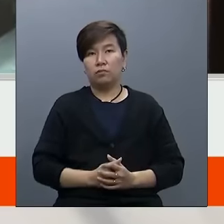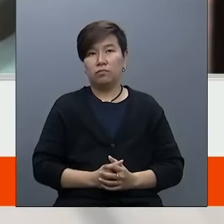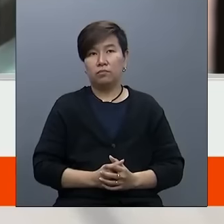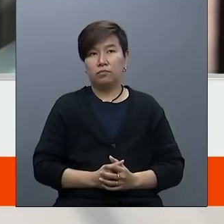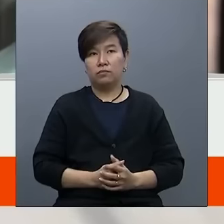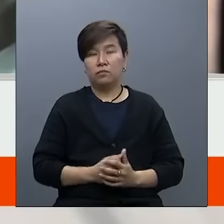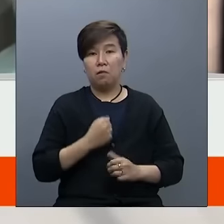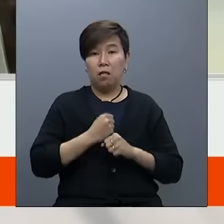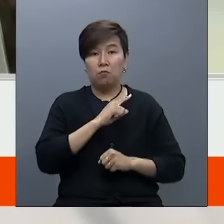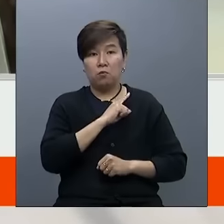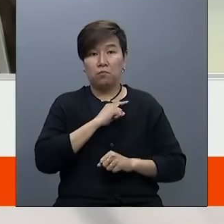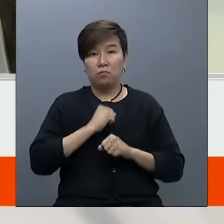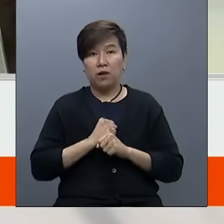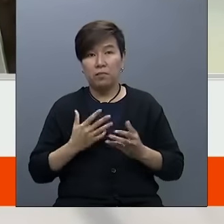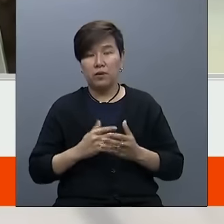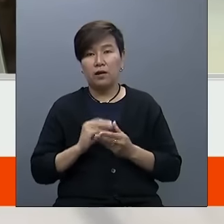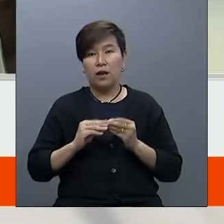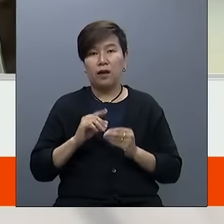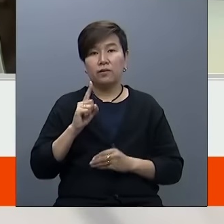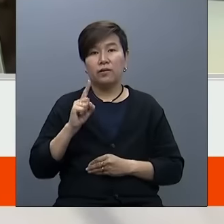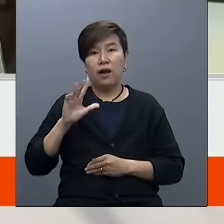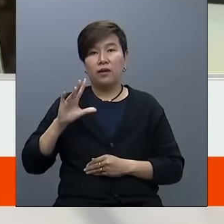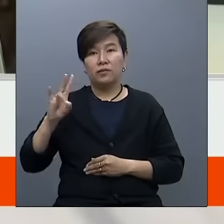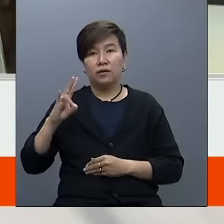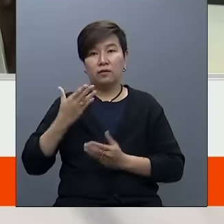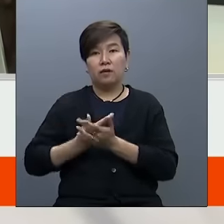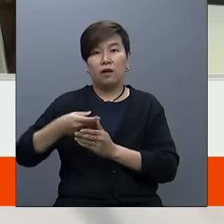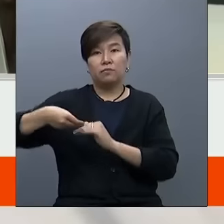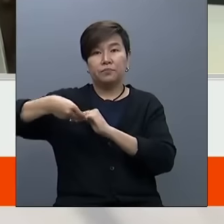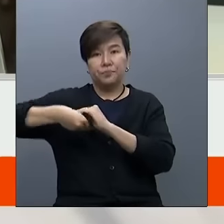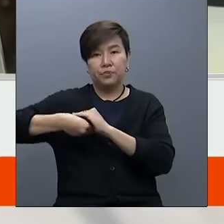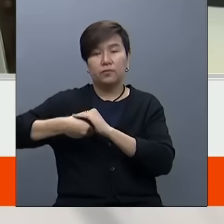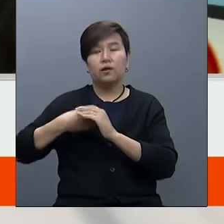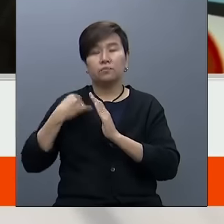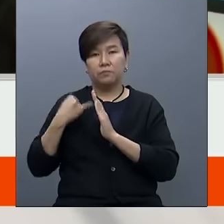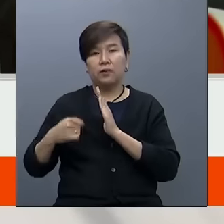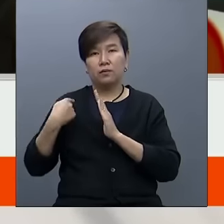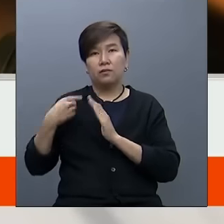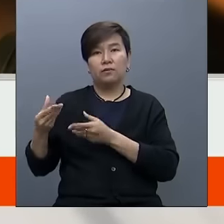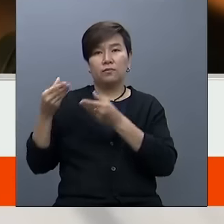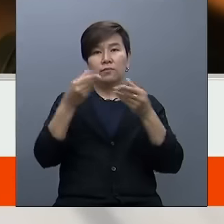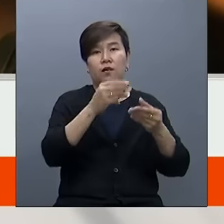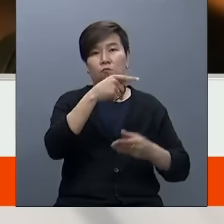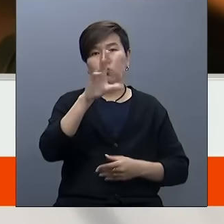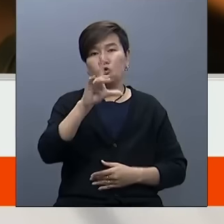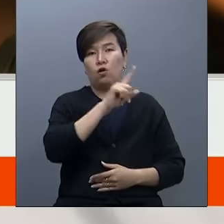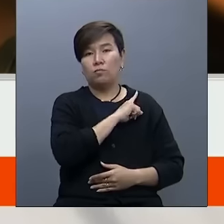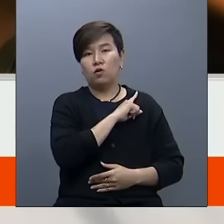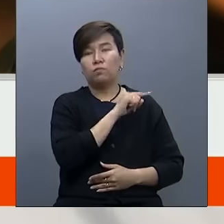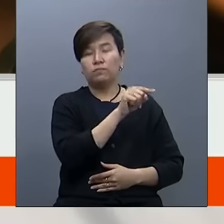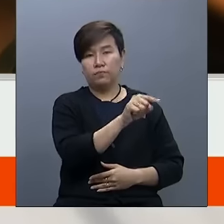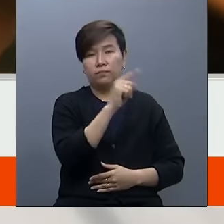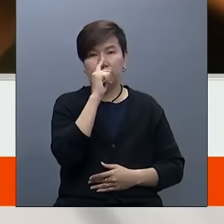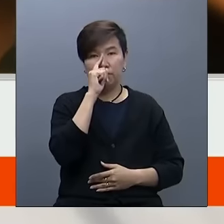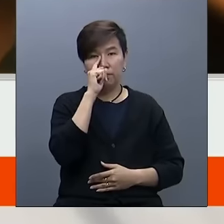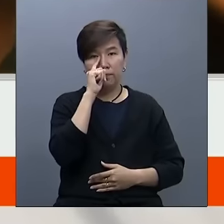บัติหน้าที่ผมโดน157นะฮะแล้วผมก็ยังไปรับเงินอย่างเงี้ยอันเนี้ยเรื่องของผมเนี่ยต้องไปปปช.ครับจะแบ่งกันแค่สุดเดียวอ่ะ